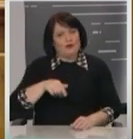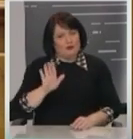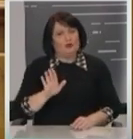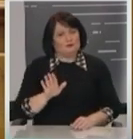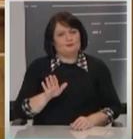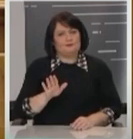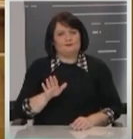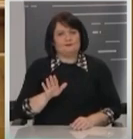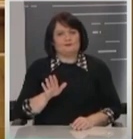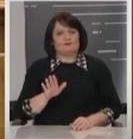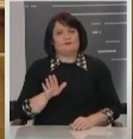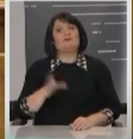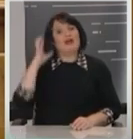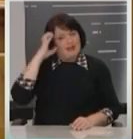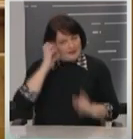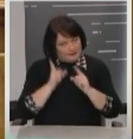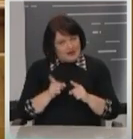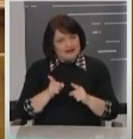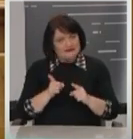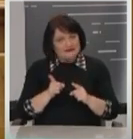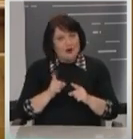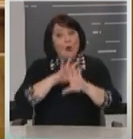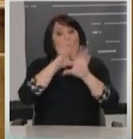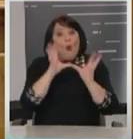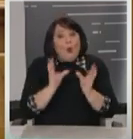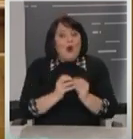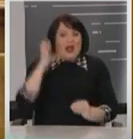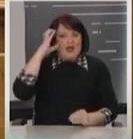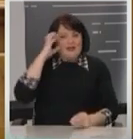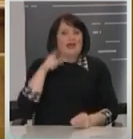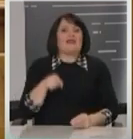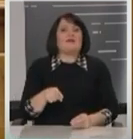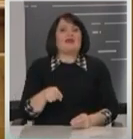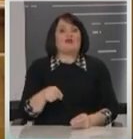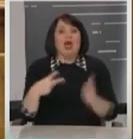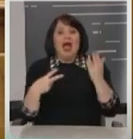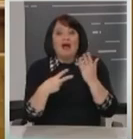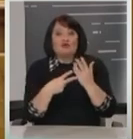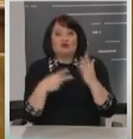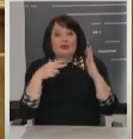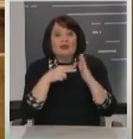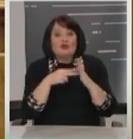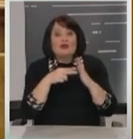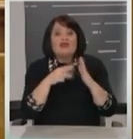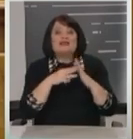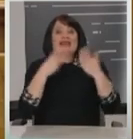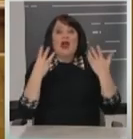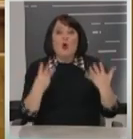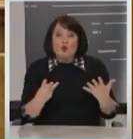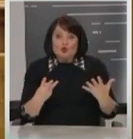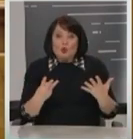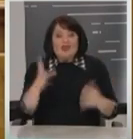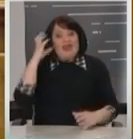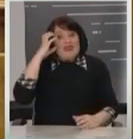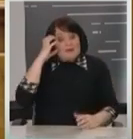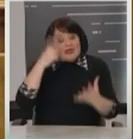ναι, καλά κάνετε και το θυμίζετε, γιατί θα τα θυμηθούμε όλα αυτά μετά τον Αύγουστο του 18. Και ένα από τα πρώτα πράγματα